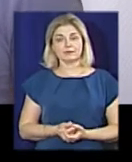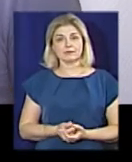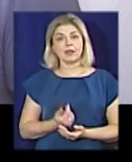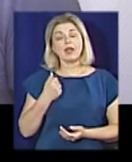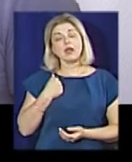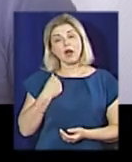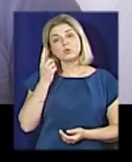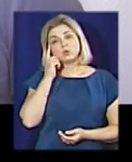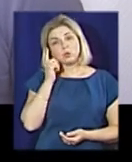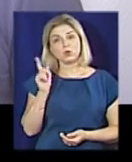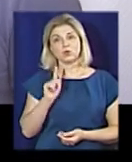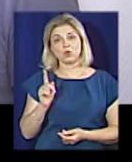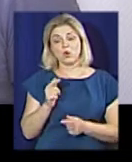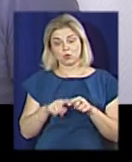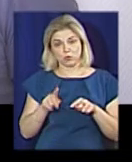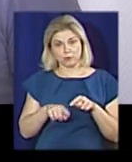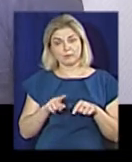я думаю, що найближчим часом,